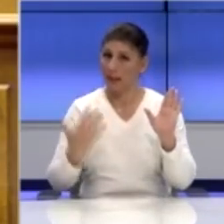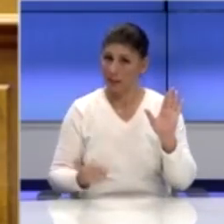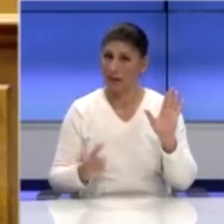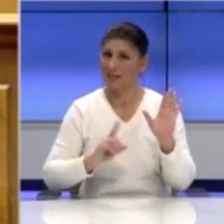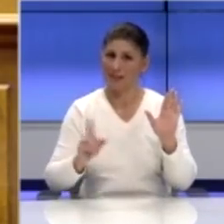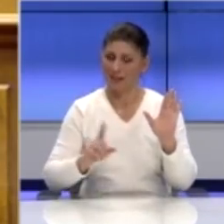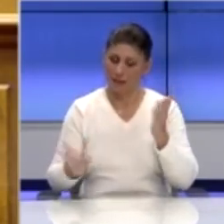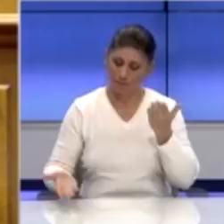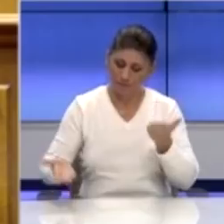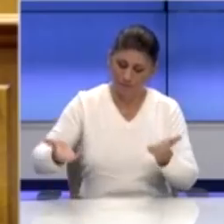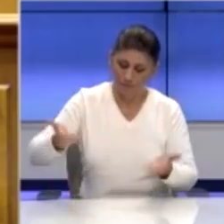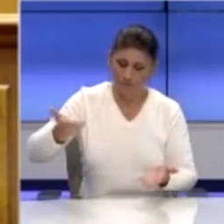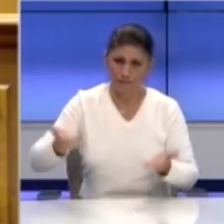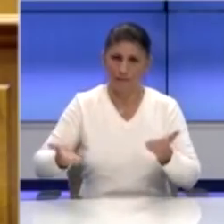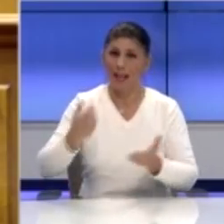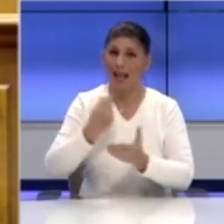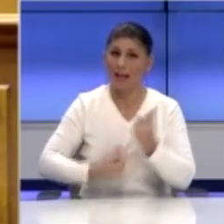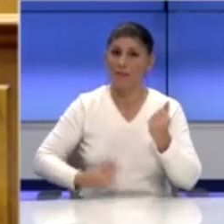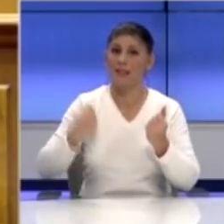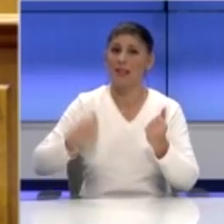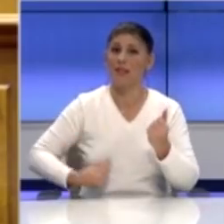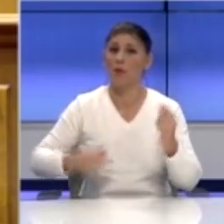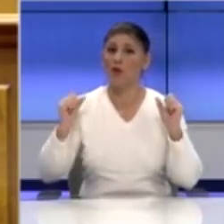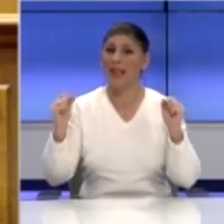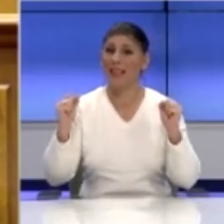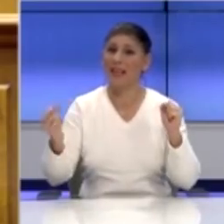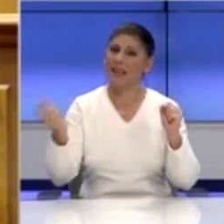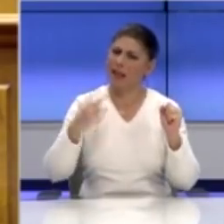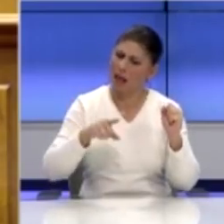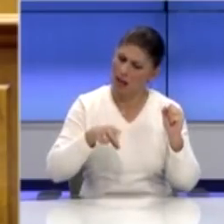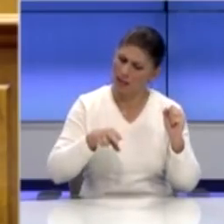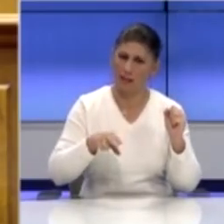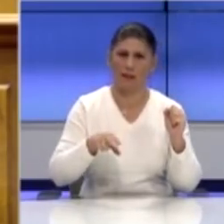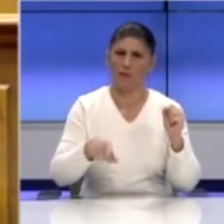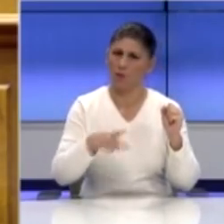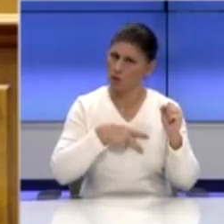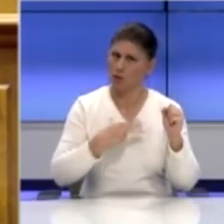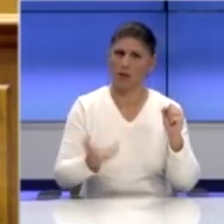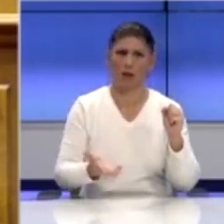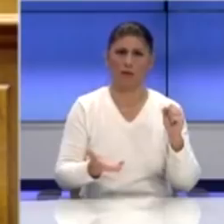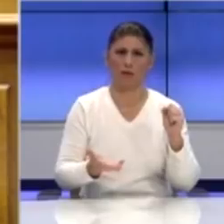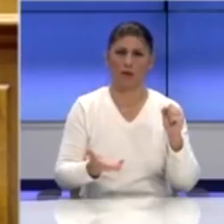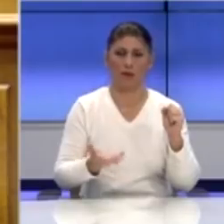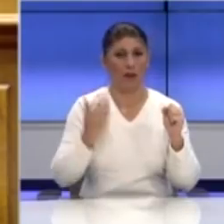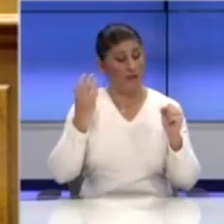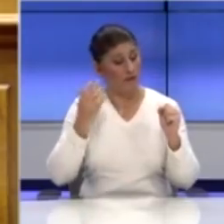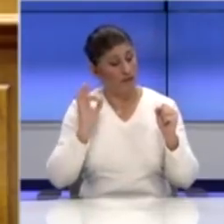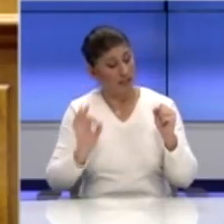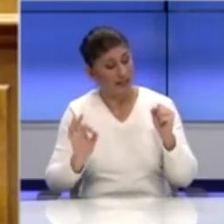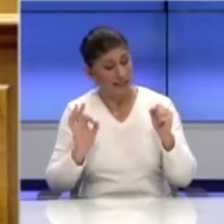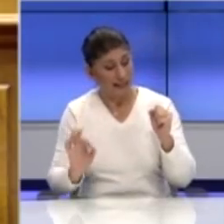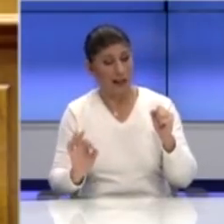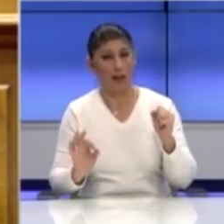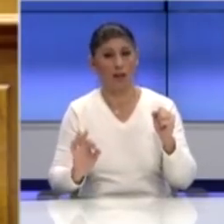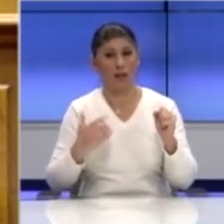τους δεν ισοσκελίζει τις ελλείψεις σε δημόσια υγεία και άλλα σχετικά που είναι σωστά. Εννοείται πως